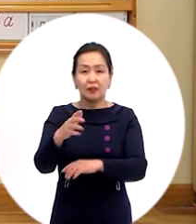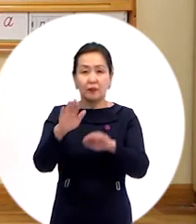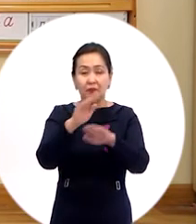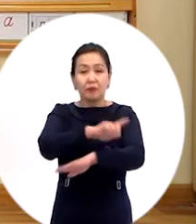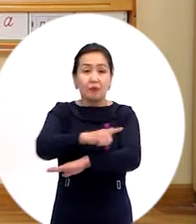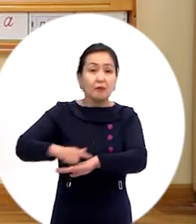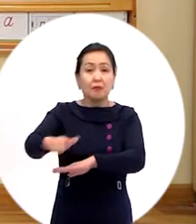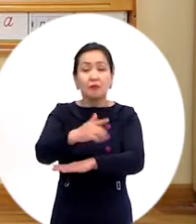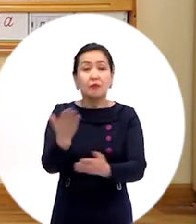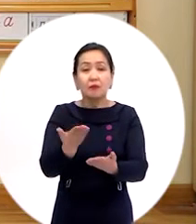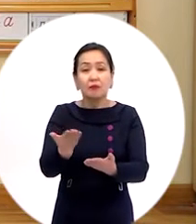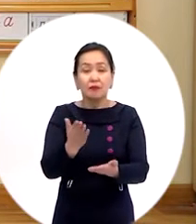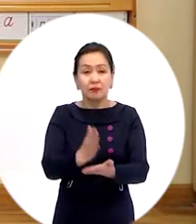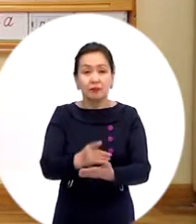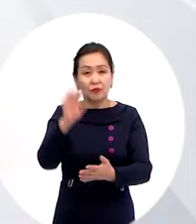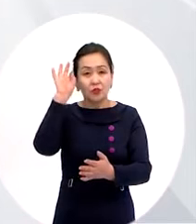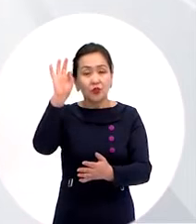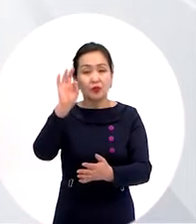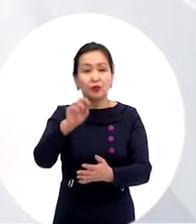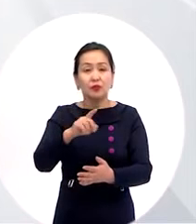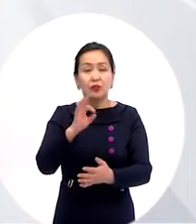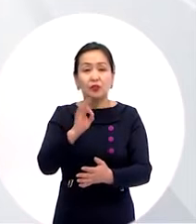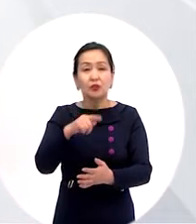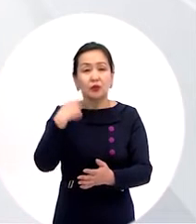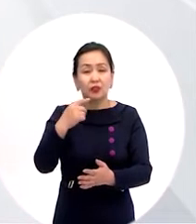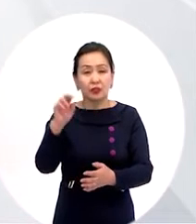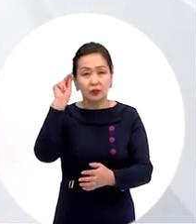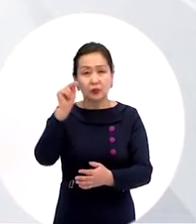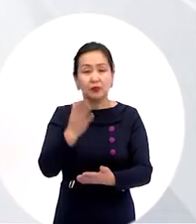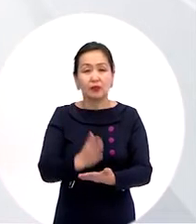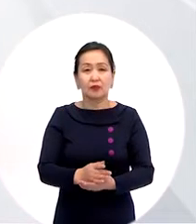сурнаа. За, хичээлдээ бэлдээрэй.